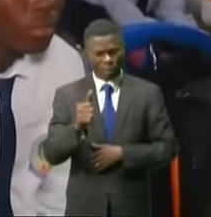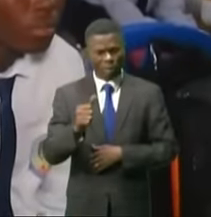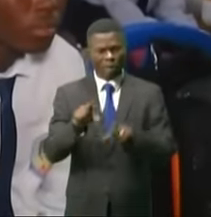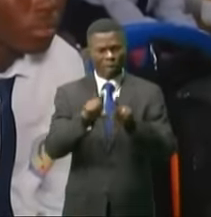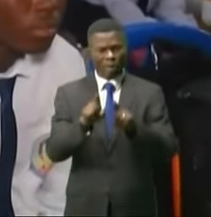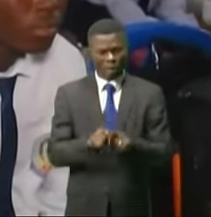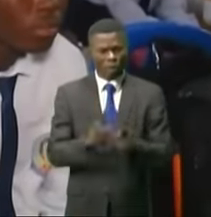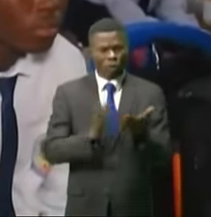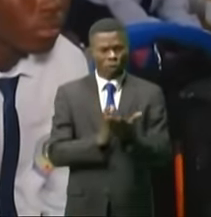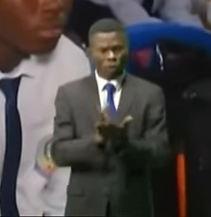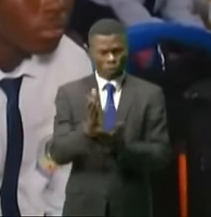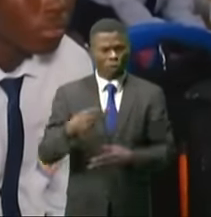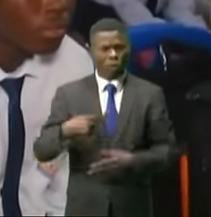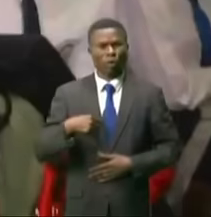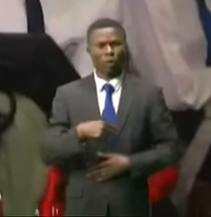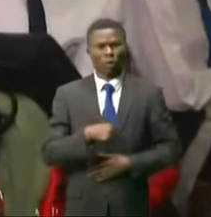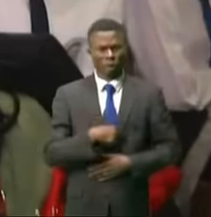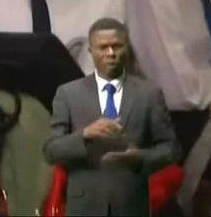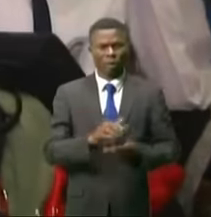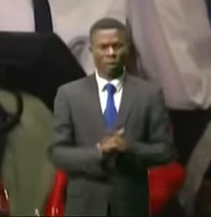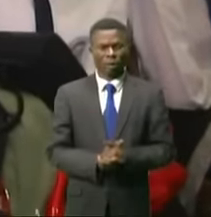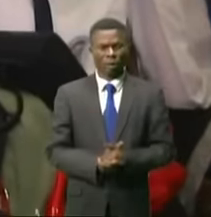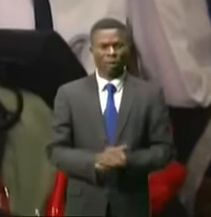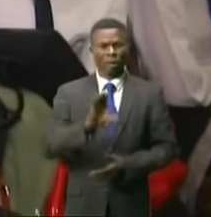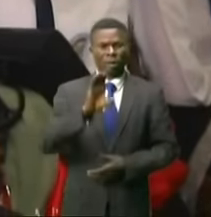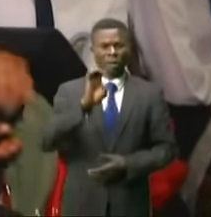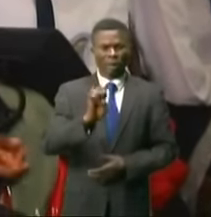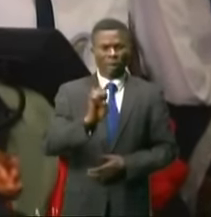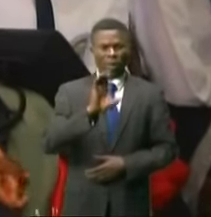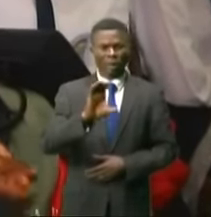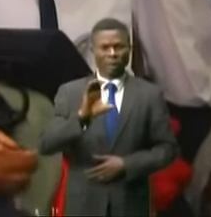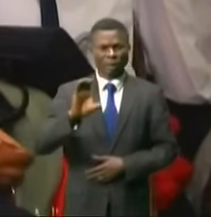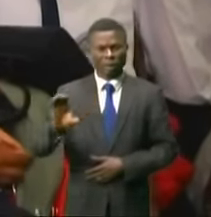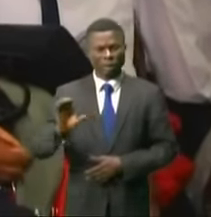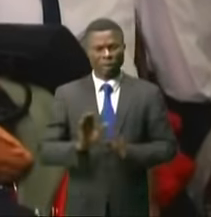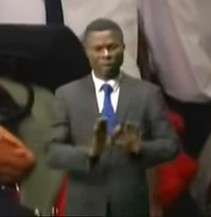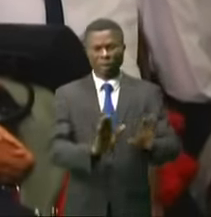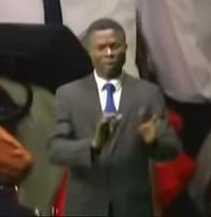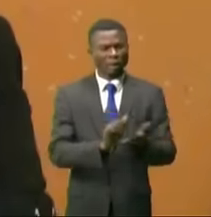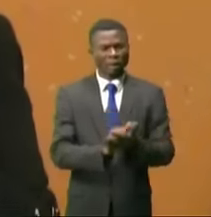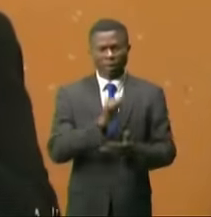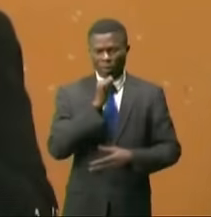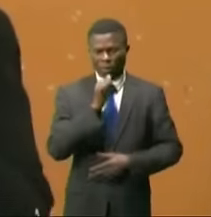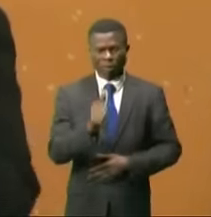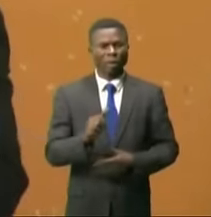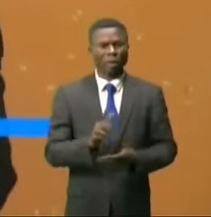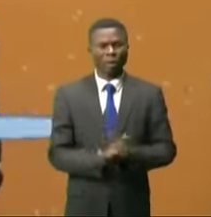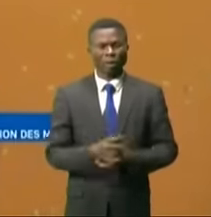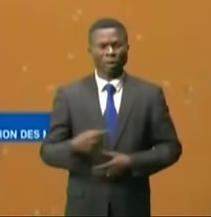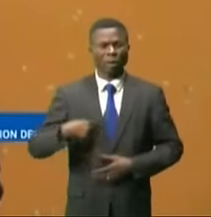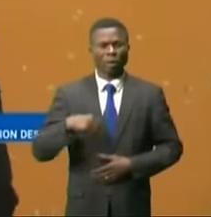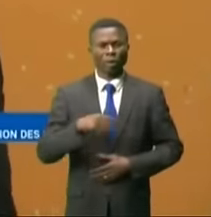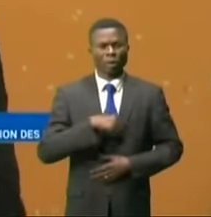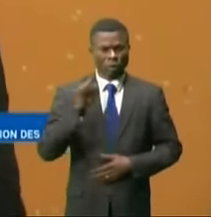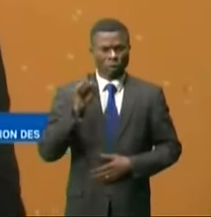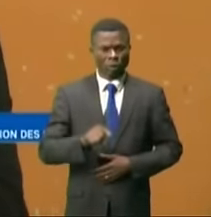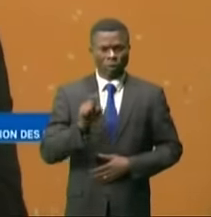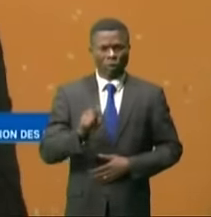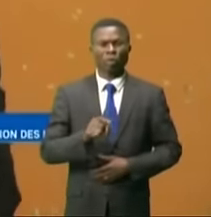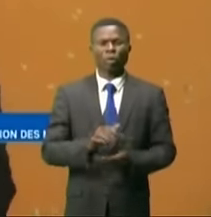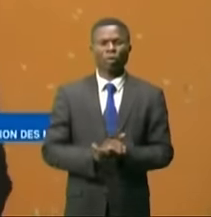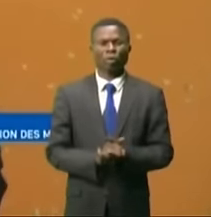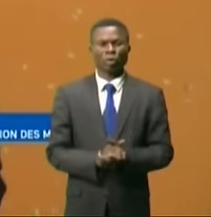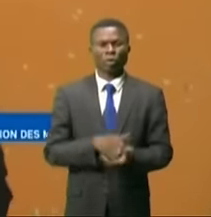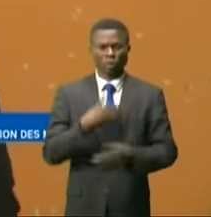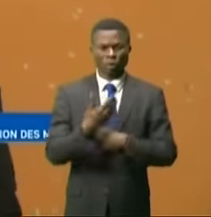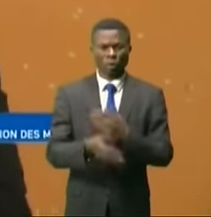tout, on plante toi. Est-ce que c'est vraiment on va laisser comme ça, on va partir? Non. On devra nourrir l'arbre,